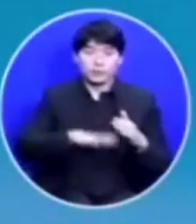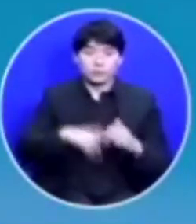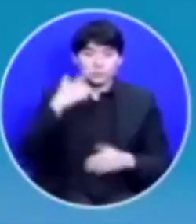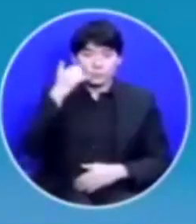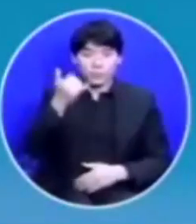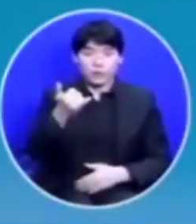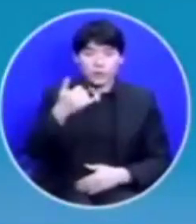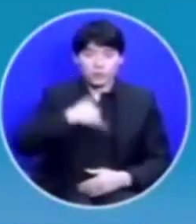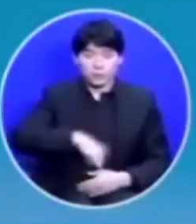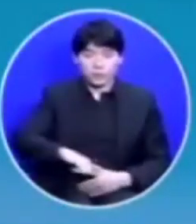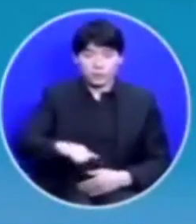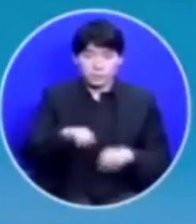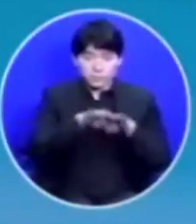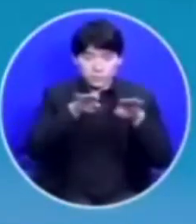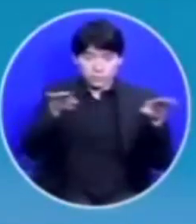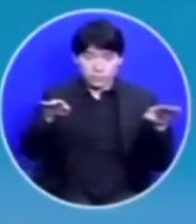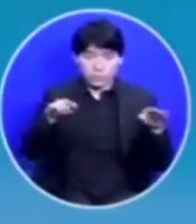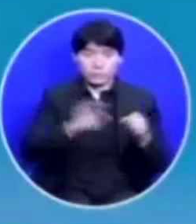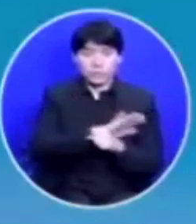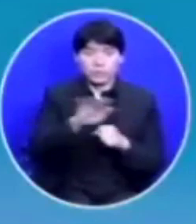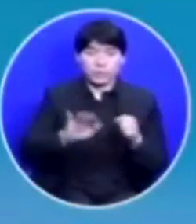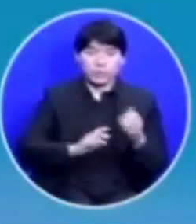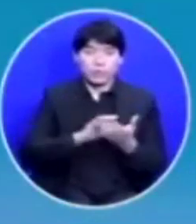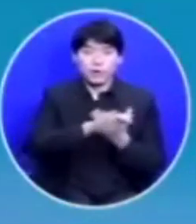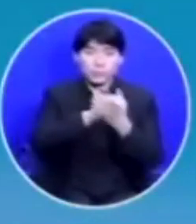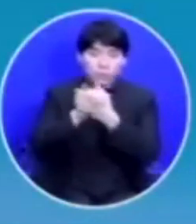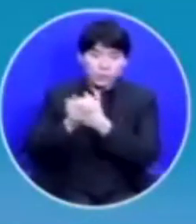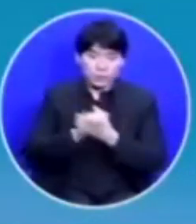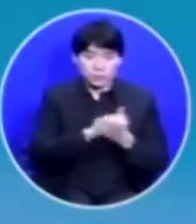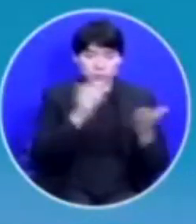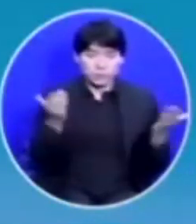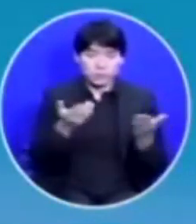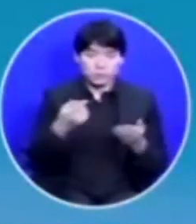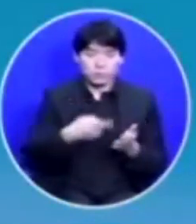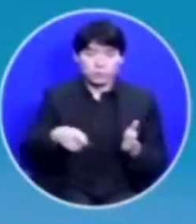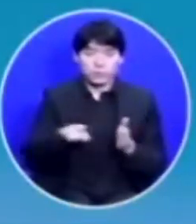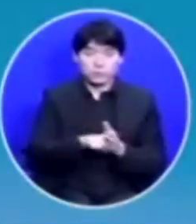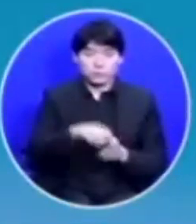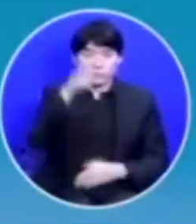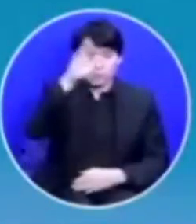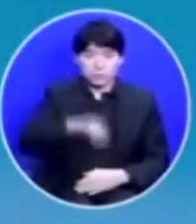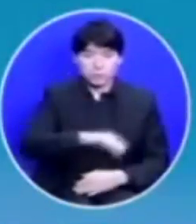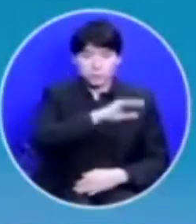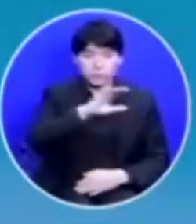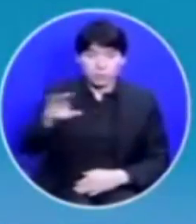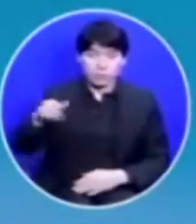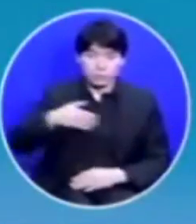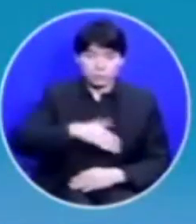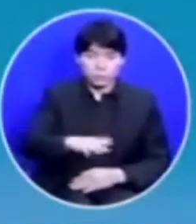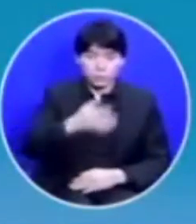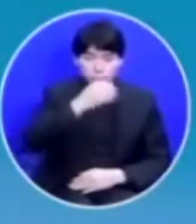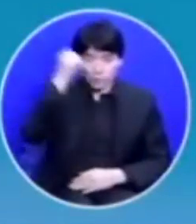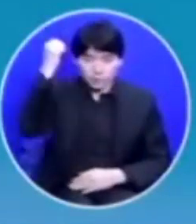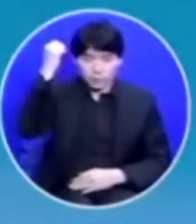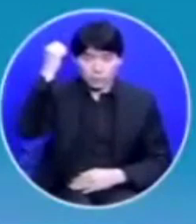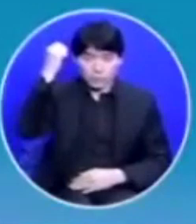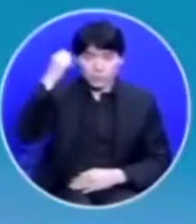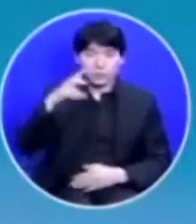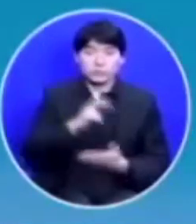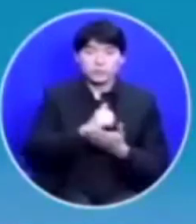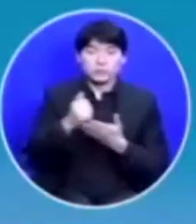사랑하고 화목한 은 이를 위해서 십자가 를 통과하면서 주님이 이루어 주시는 경험을